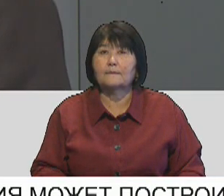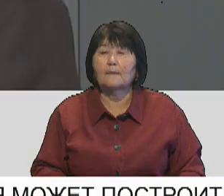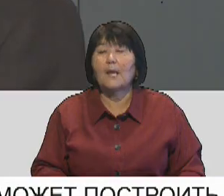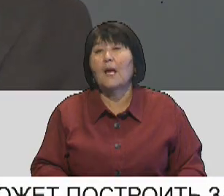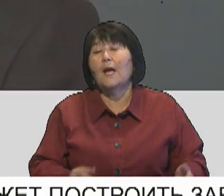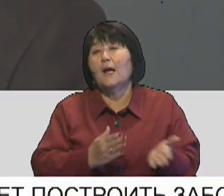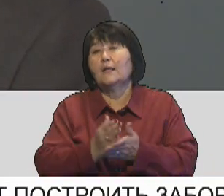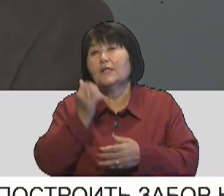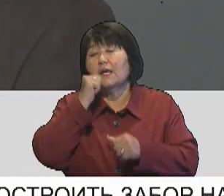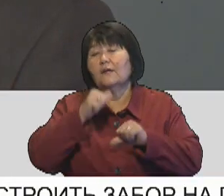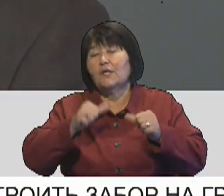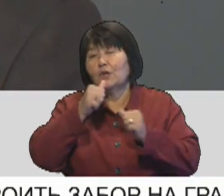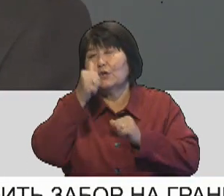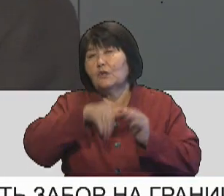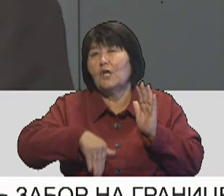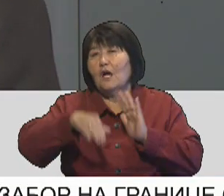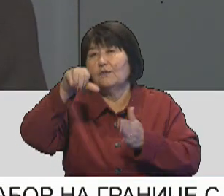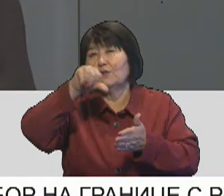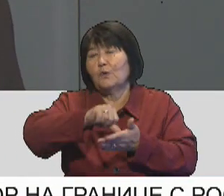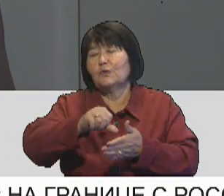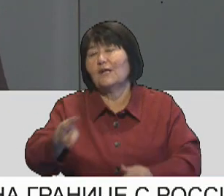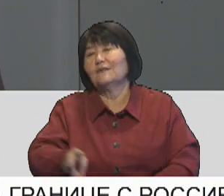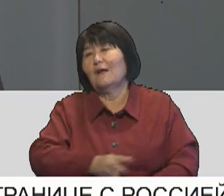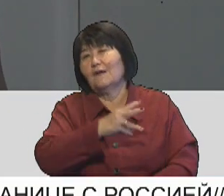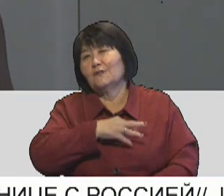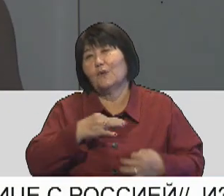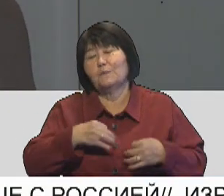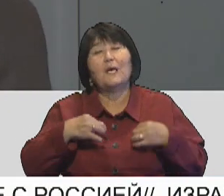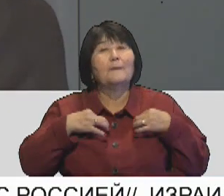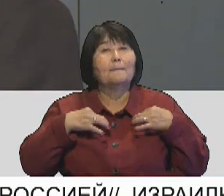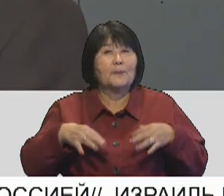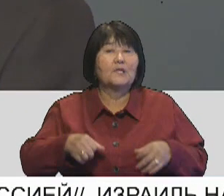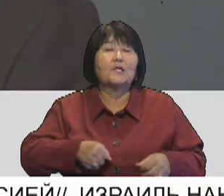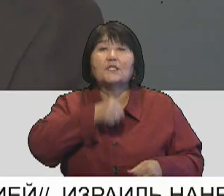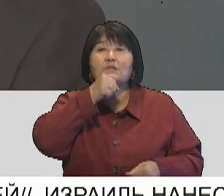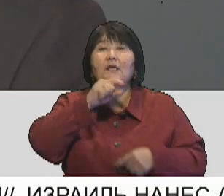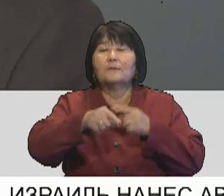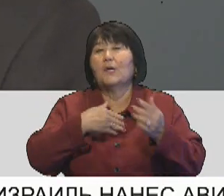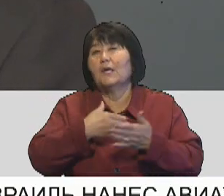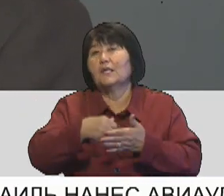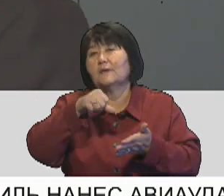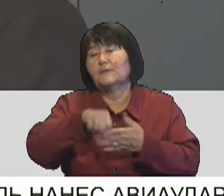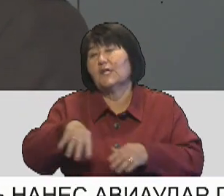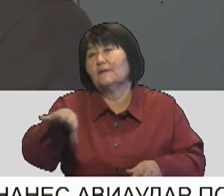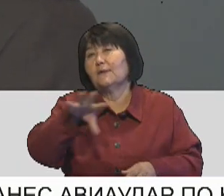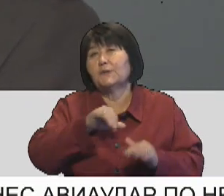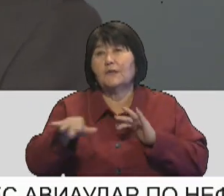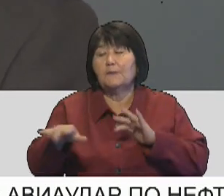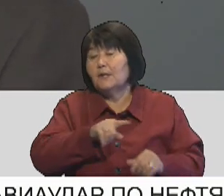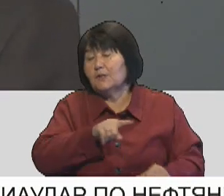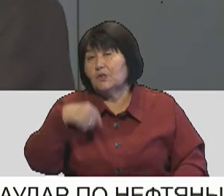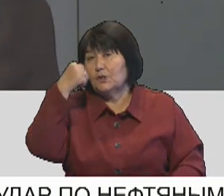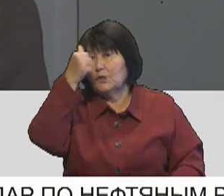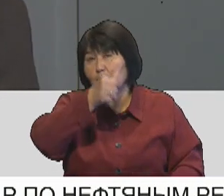Совет ветеранов ежегодно на высоком уровне приподнятое настроение отмечает праздник. Старшее поколение активно участвует во всех мероприятиях в течение